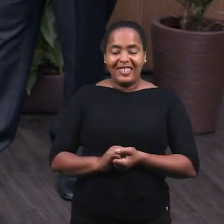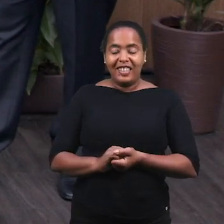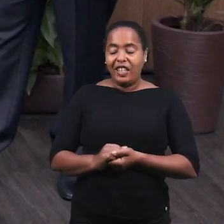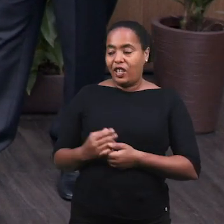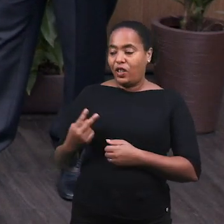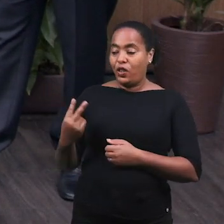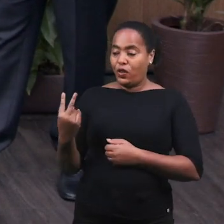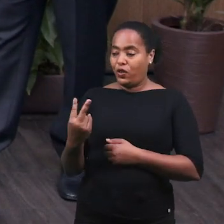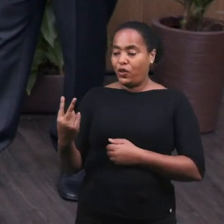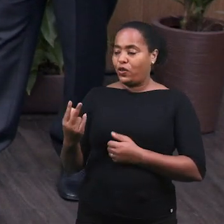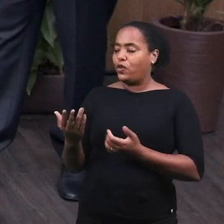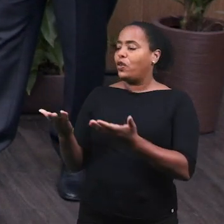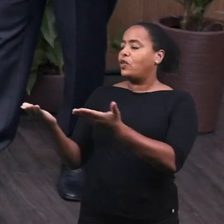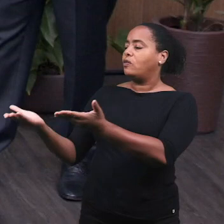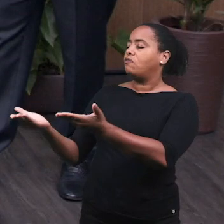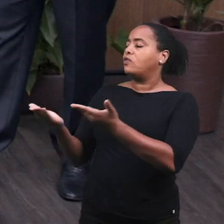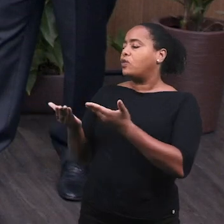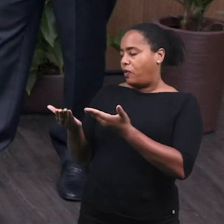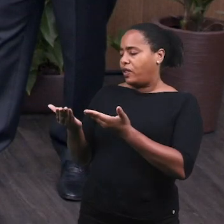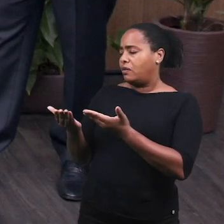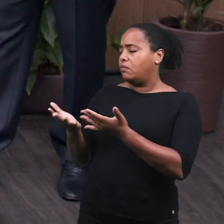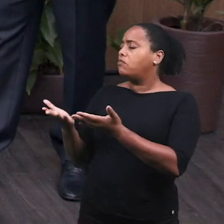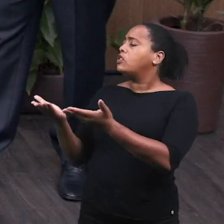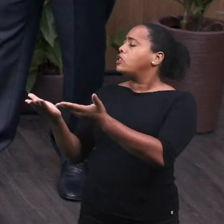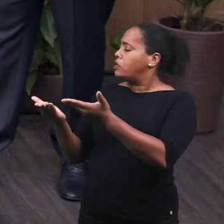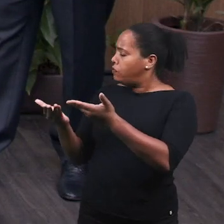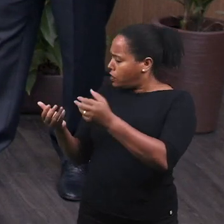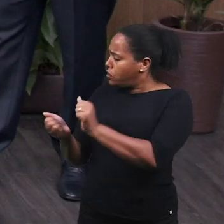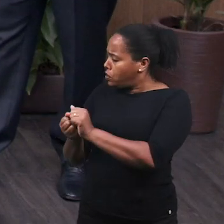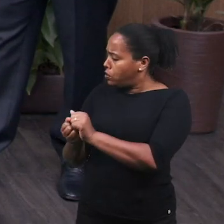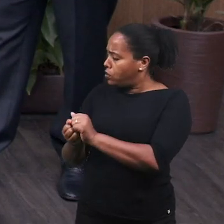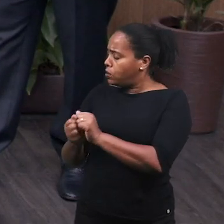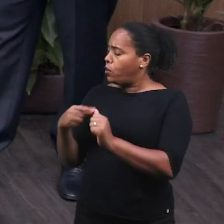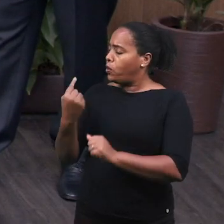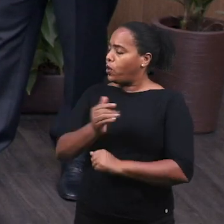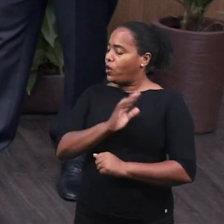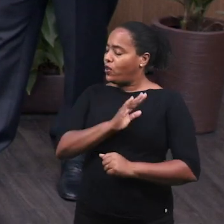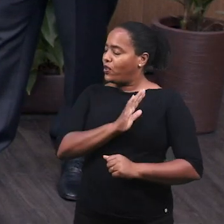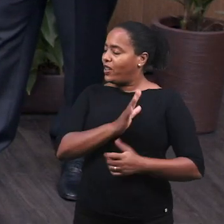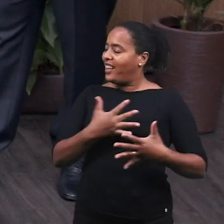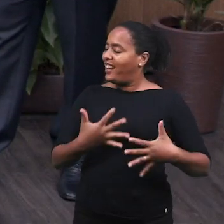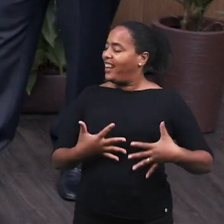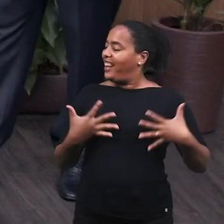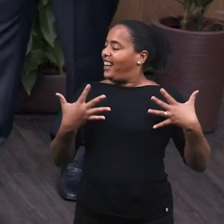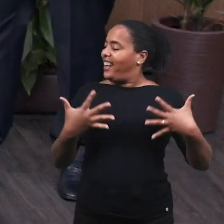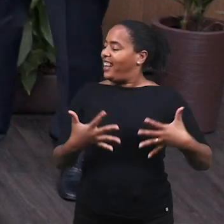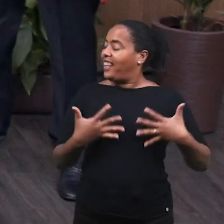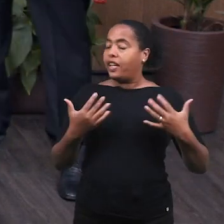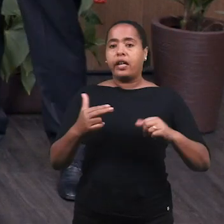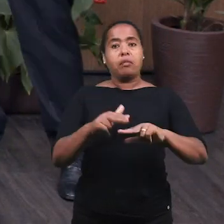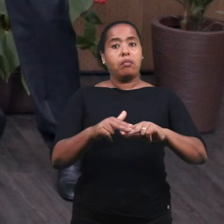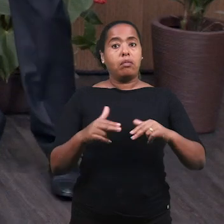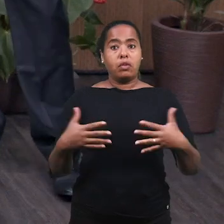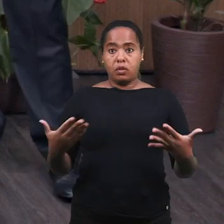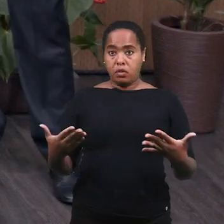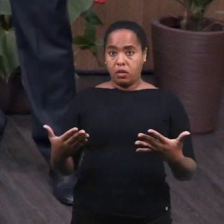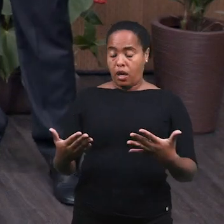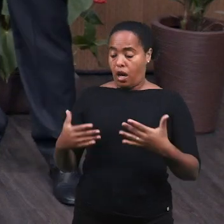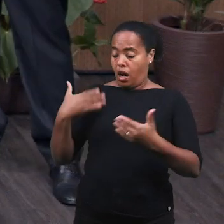открытым словом. И тогда они сказали Иисусу: «Останься с нами, потому что наше сердце